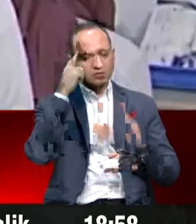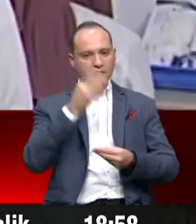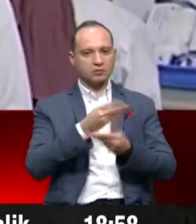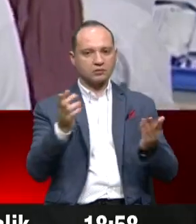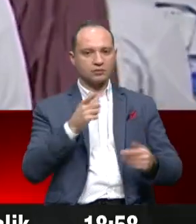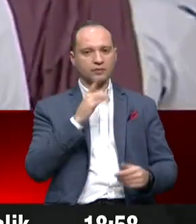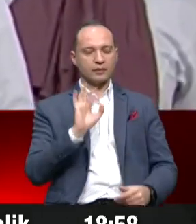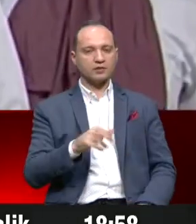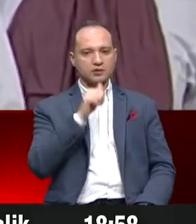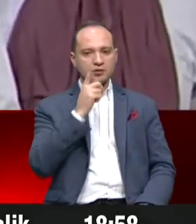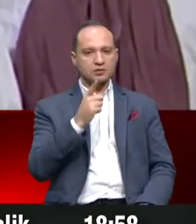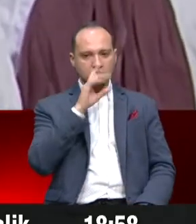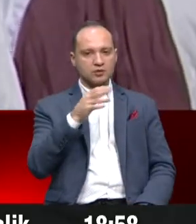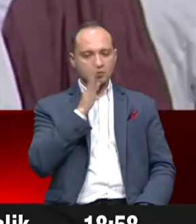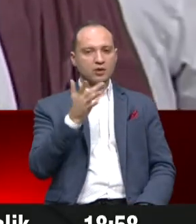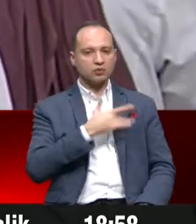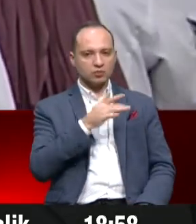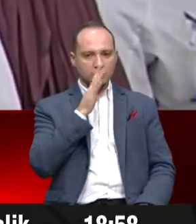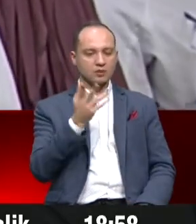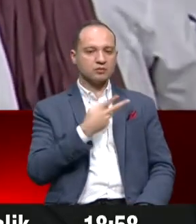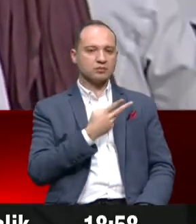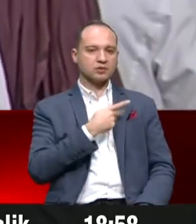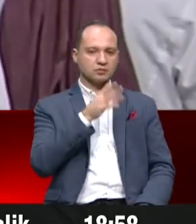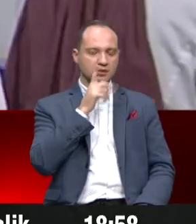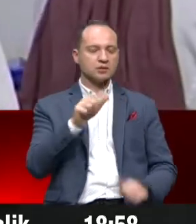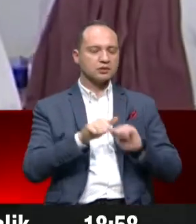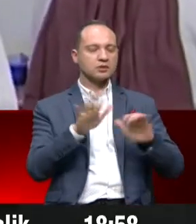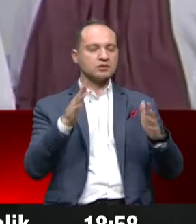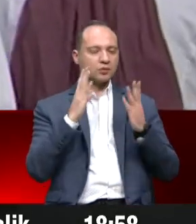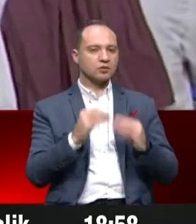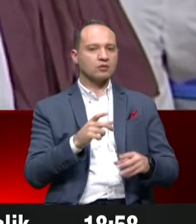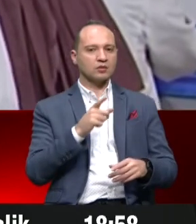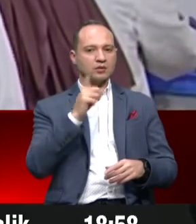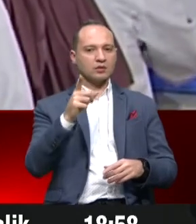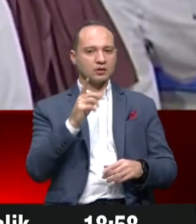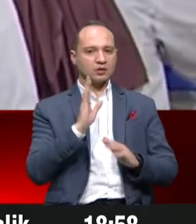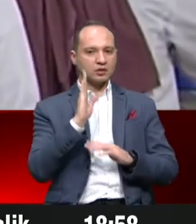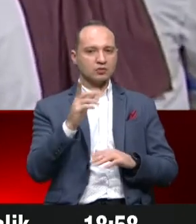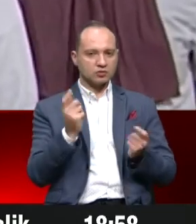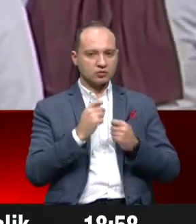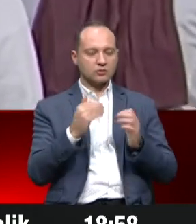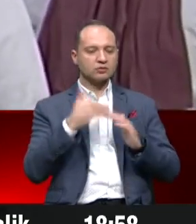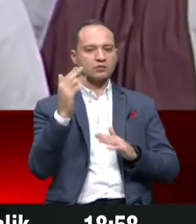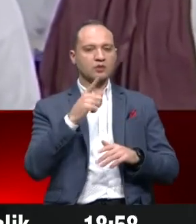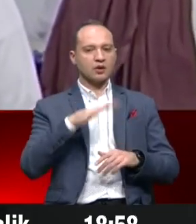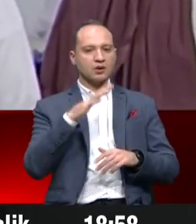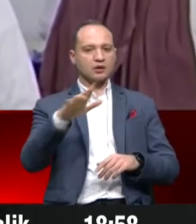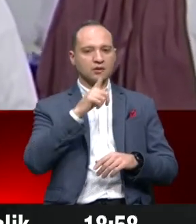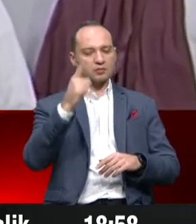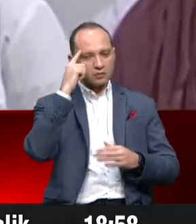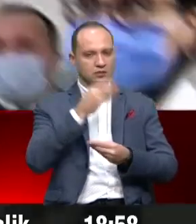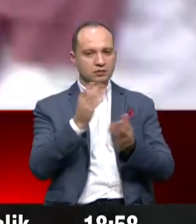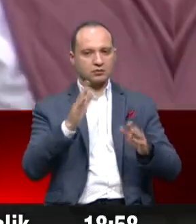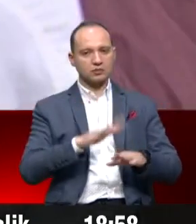paylaşılacak E şu an hiç kimse bilmiyor ne gönüllü biliyor ne Biz biliyoruz sistemsel olarak ilerliyor işler daha sonra herkese